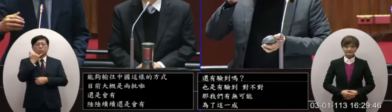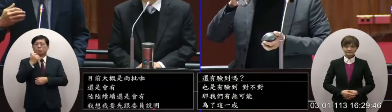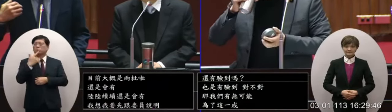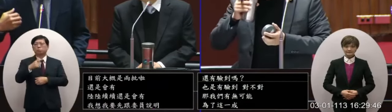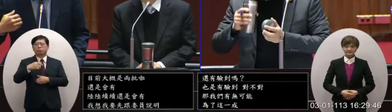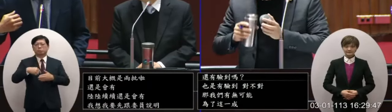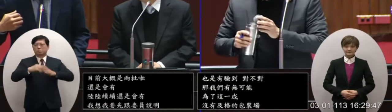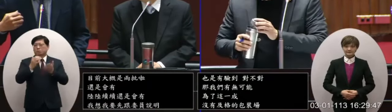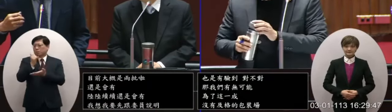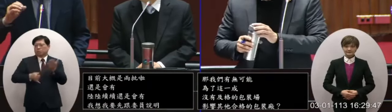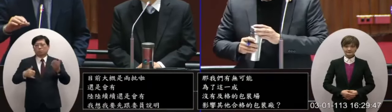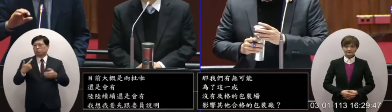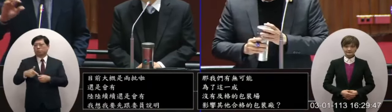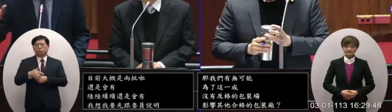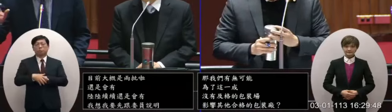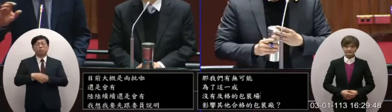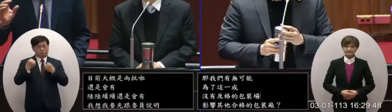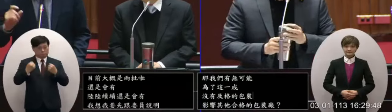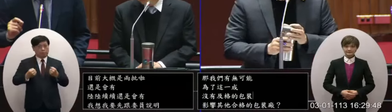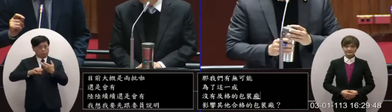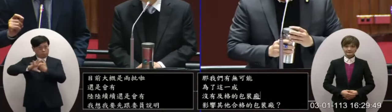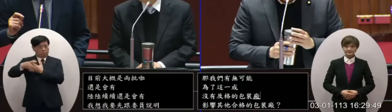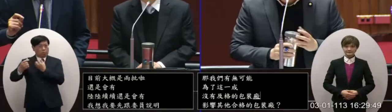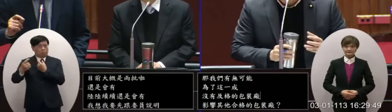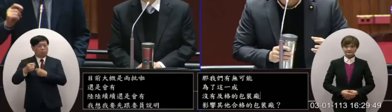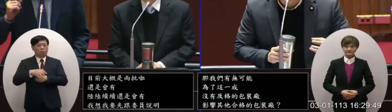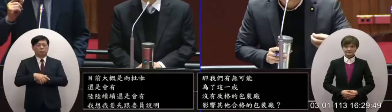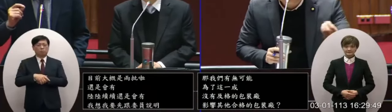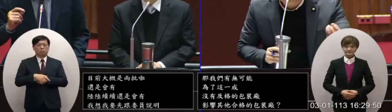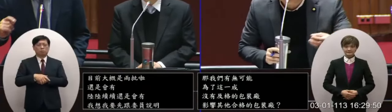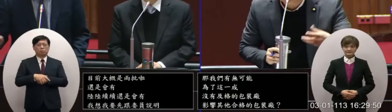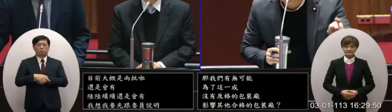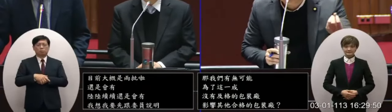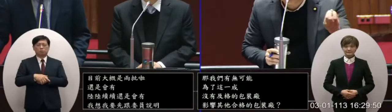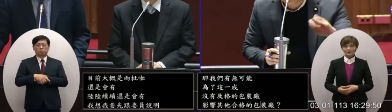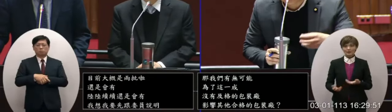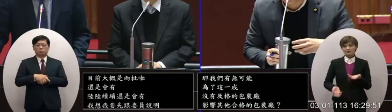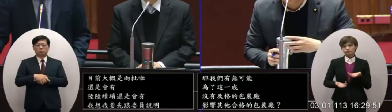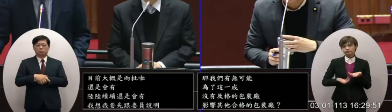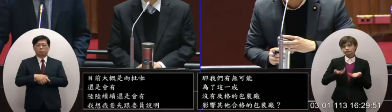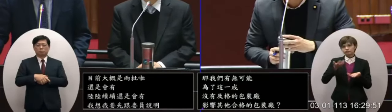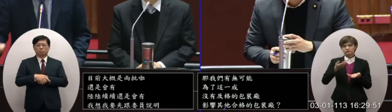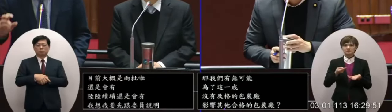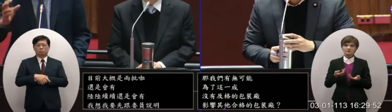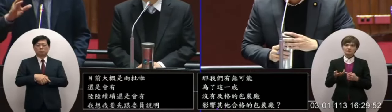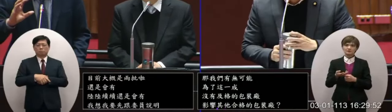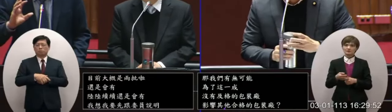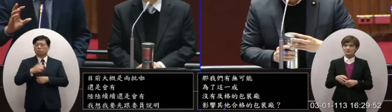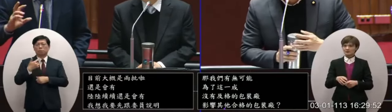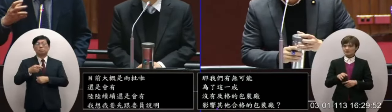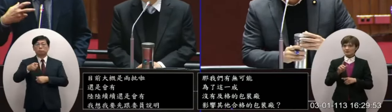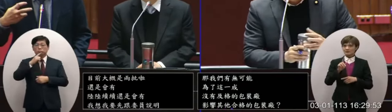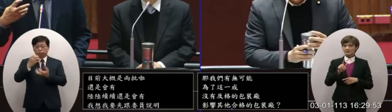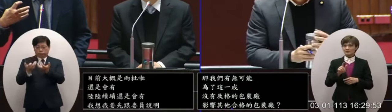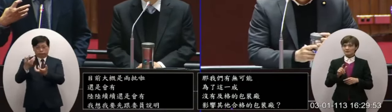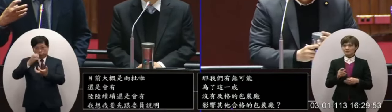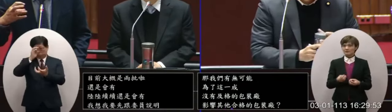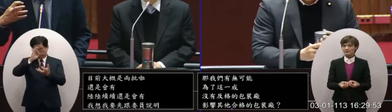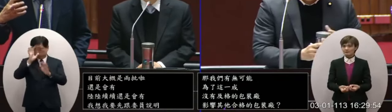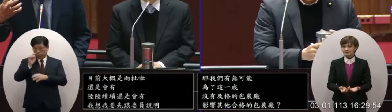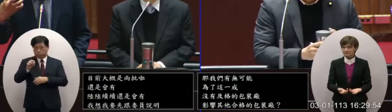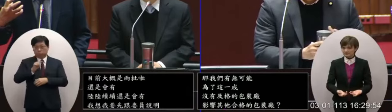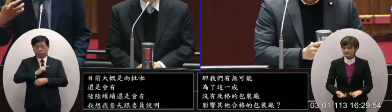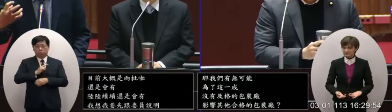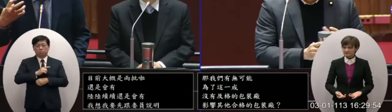不是直接退运呐、啊，好、哦，这个是在包括在其他的国家。 哦、你那熏蒸要先看的没先来啦？ 没有，它的熏蒸要看